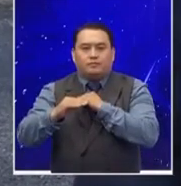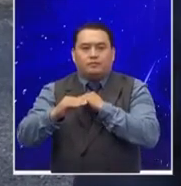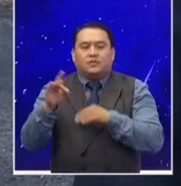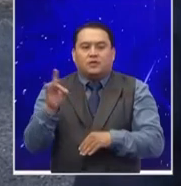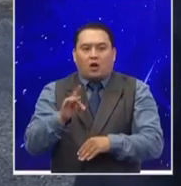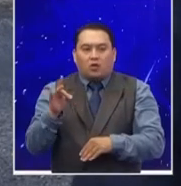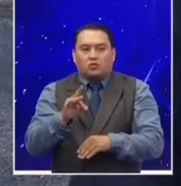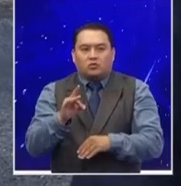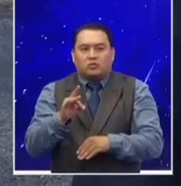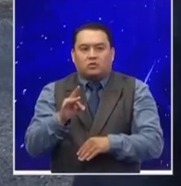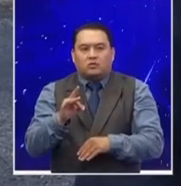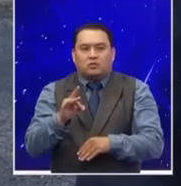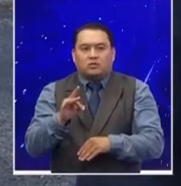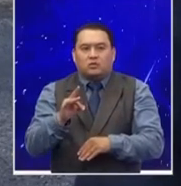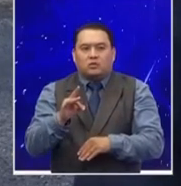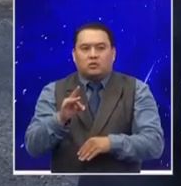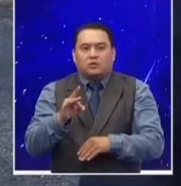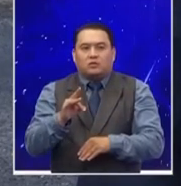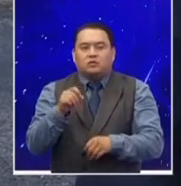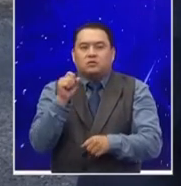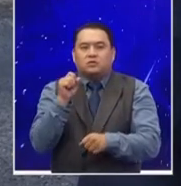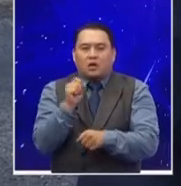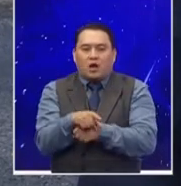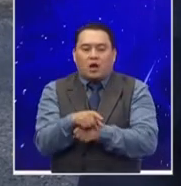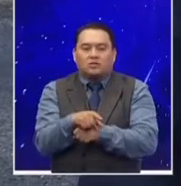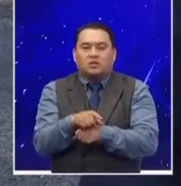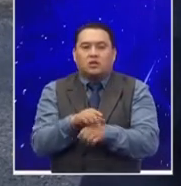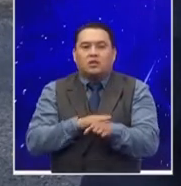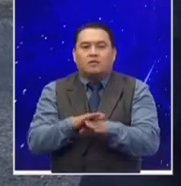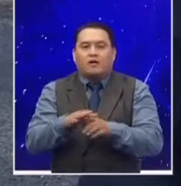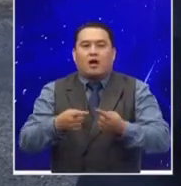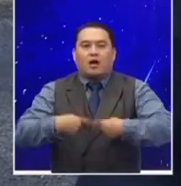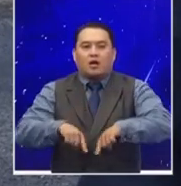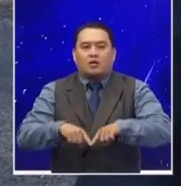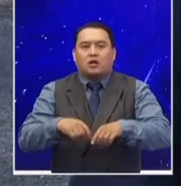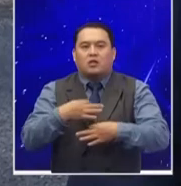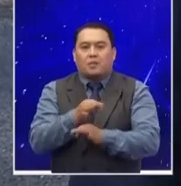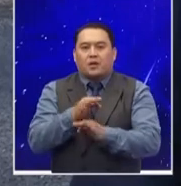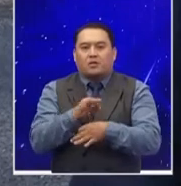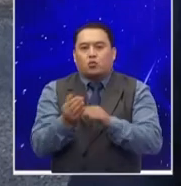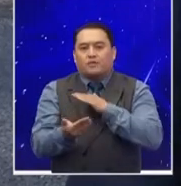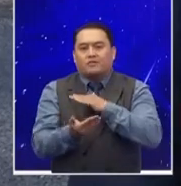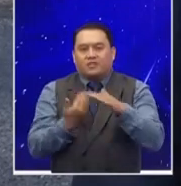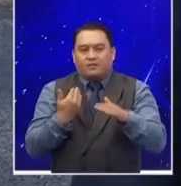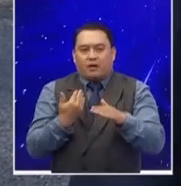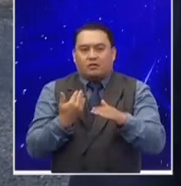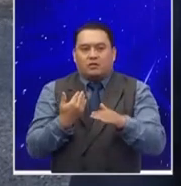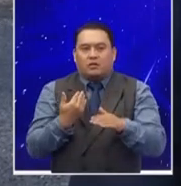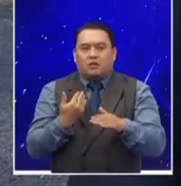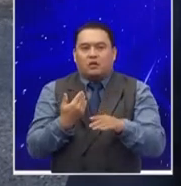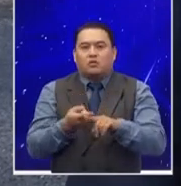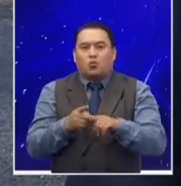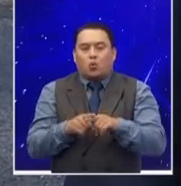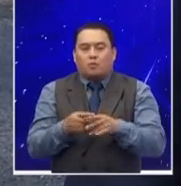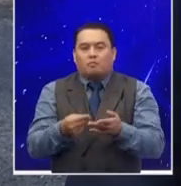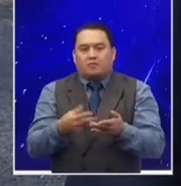толщину и прочность асфальта или заказчиком, или подрядчик вызывает независимую лабораторию, которая берет